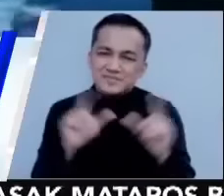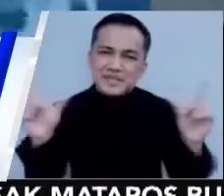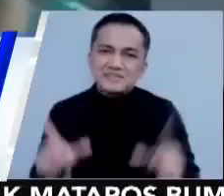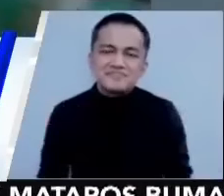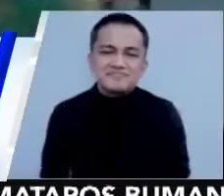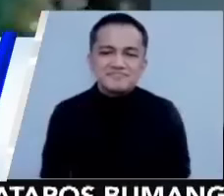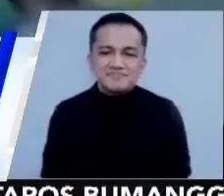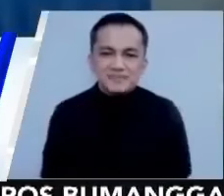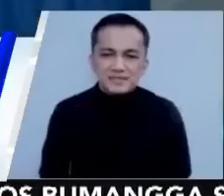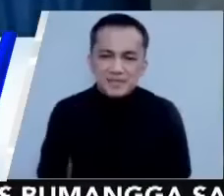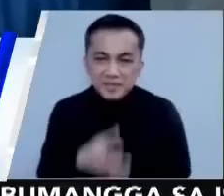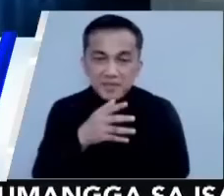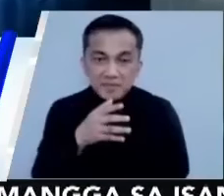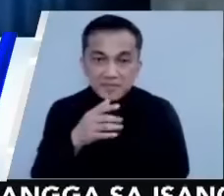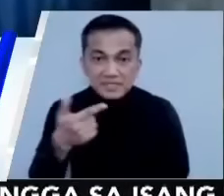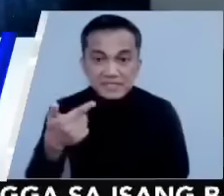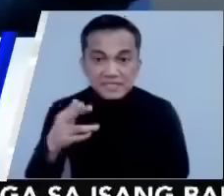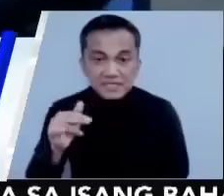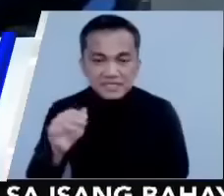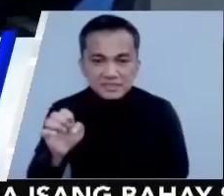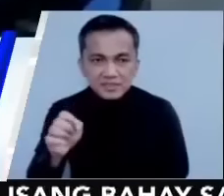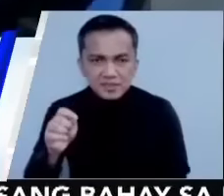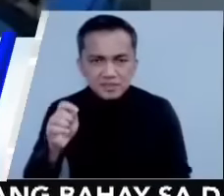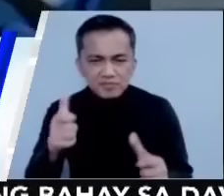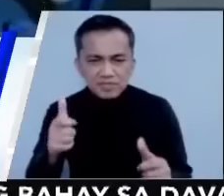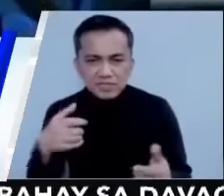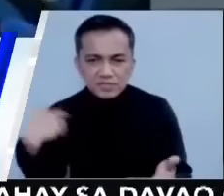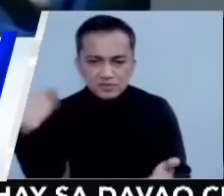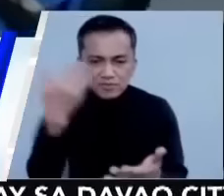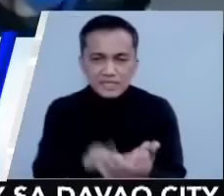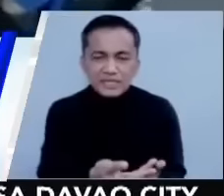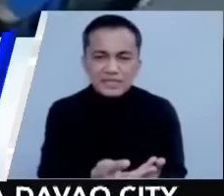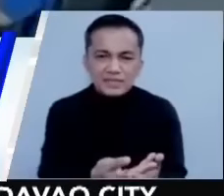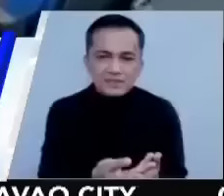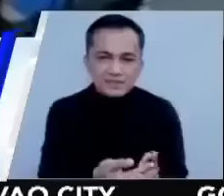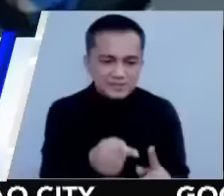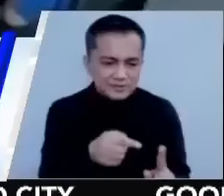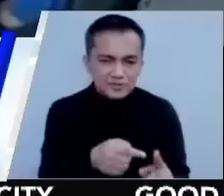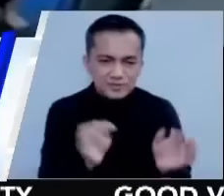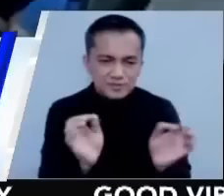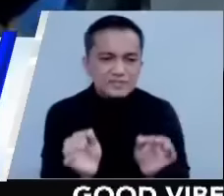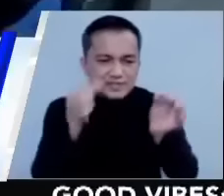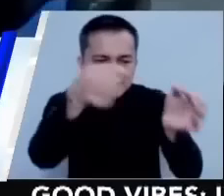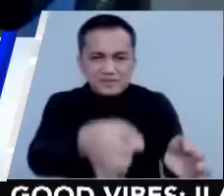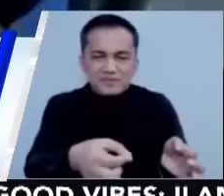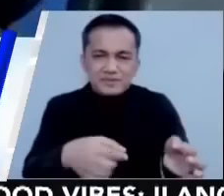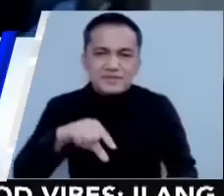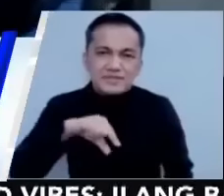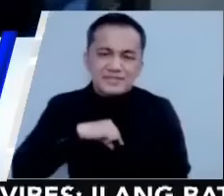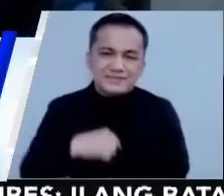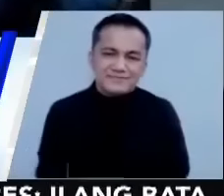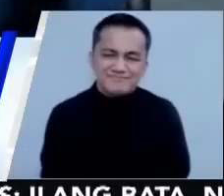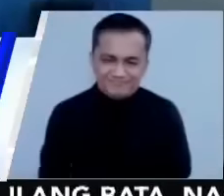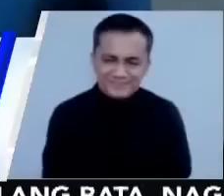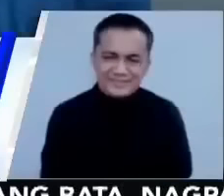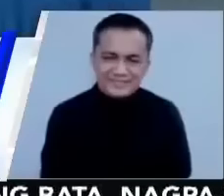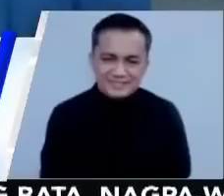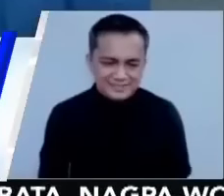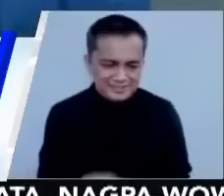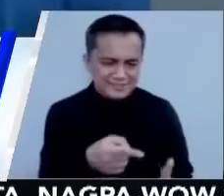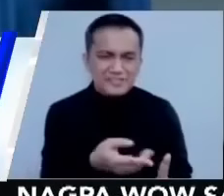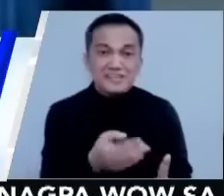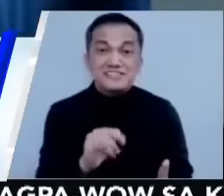Mami Grace kasi, biglang sumulpot sa tabi niya para magsabit ng medalya. Dituloy na itago ni Sian